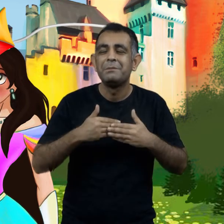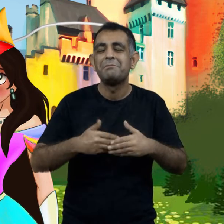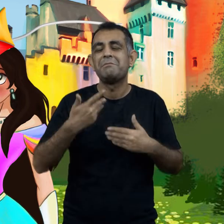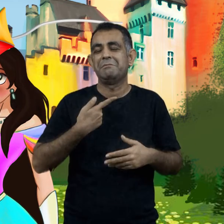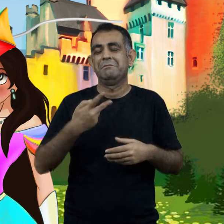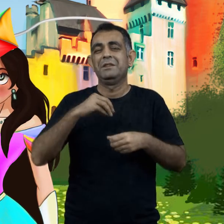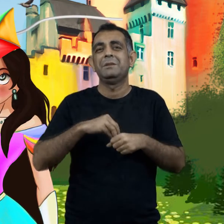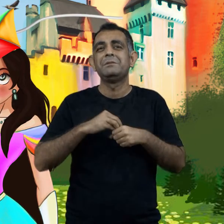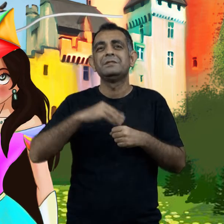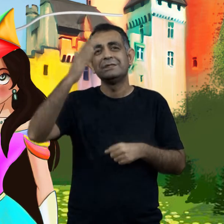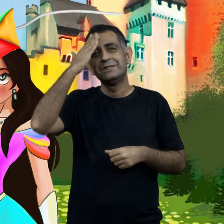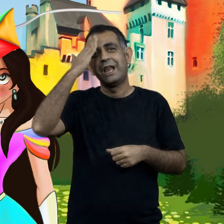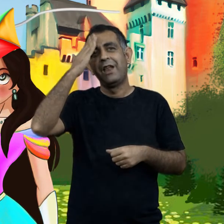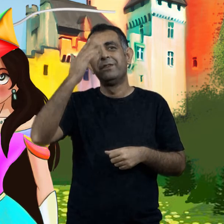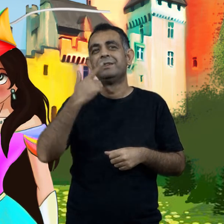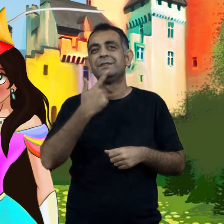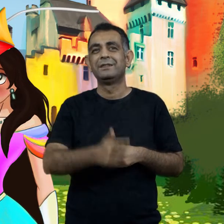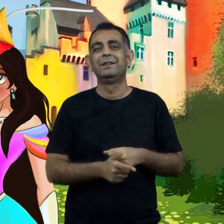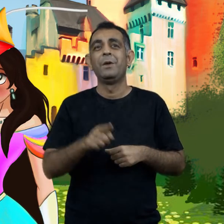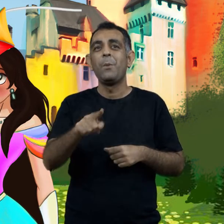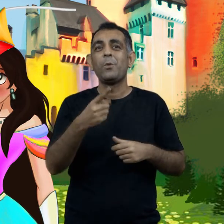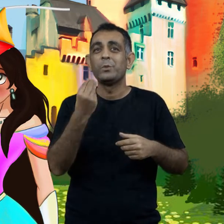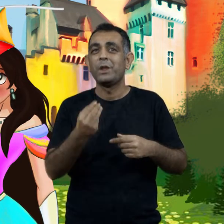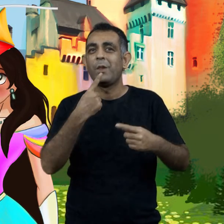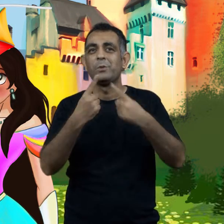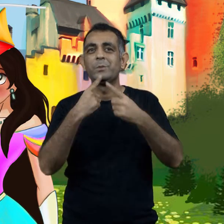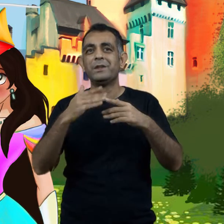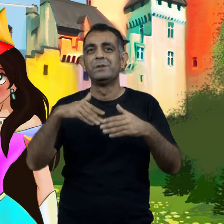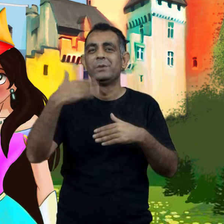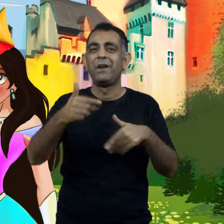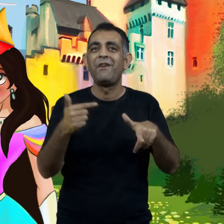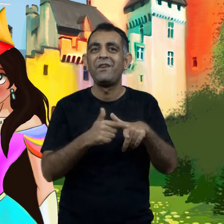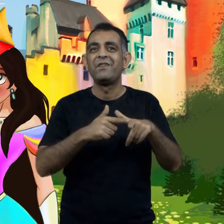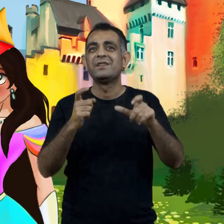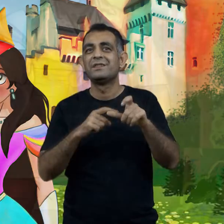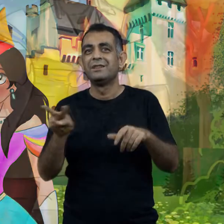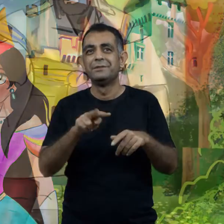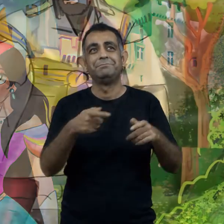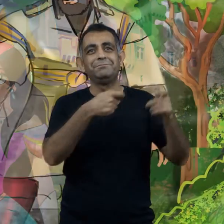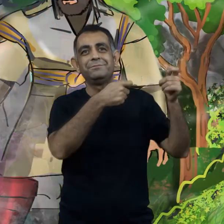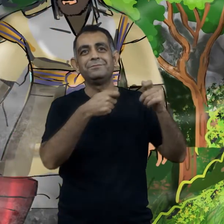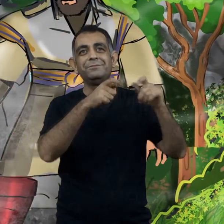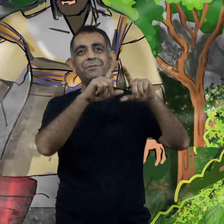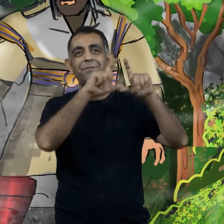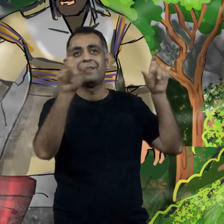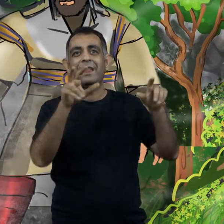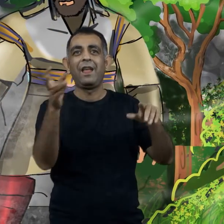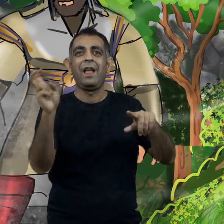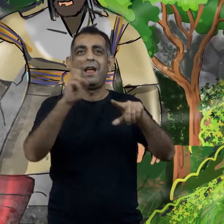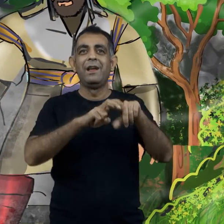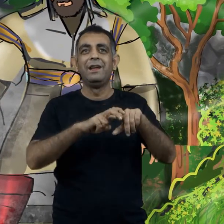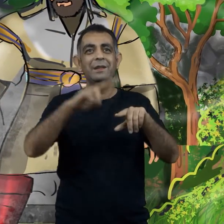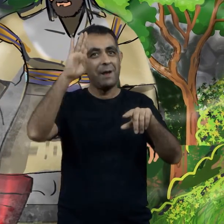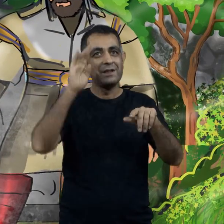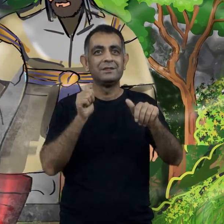Sizinle tanışmak benim için bir şerefti. Bu güzel konuşmadan sonra Ferhat ile Şirin'i gökkuşağı